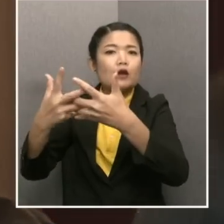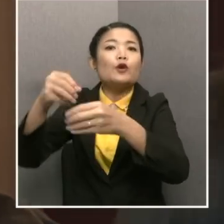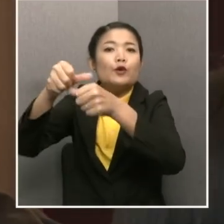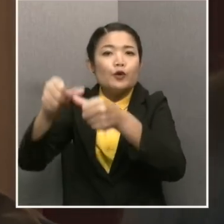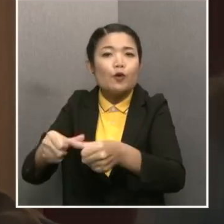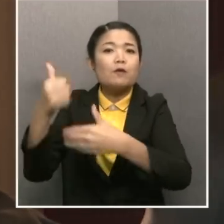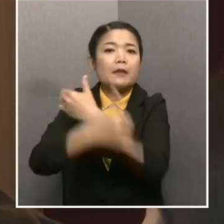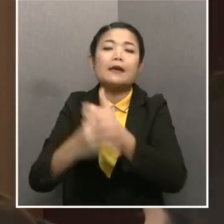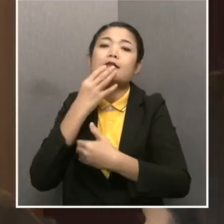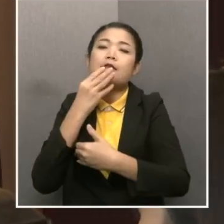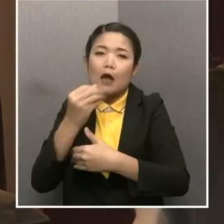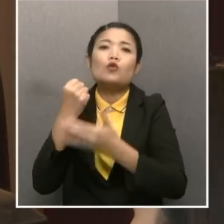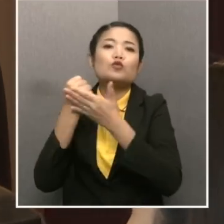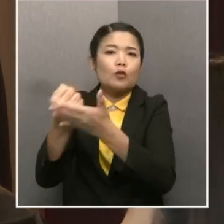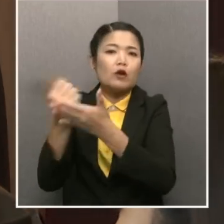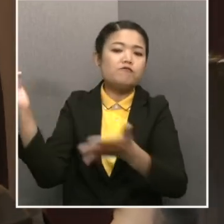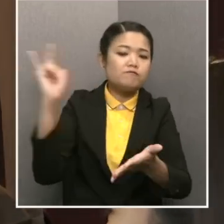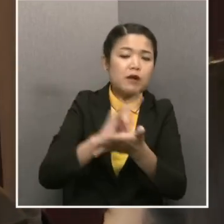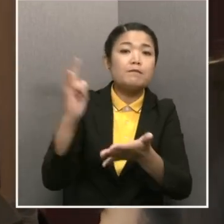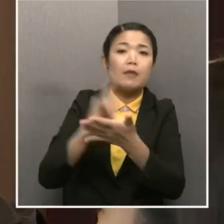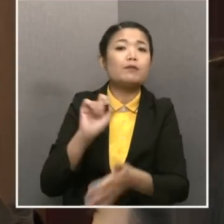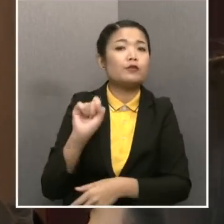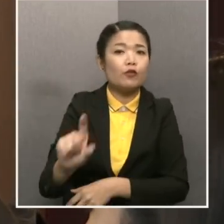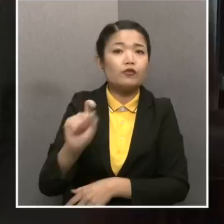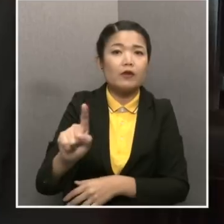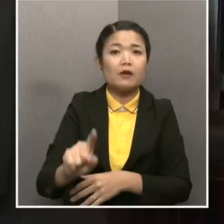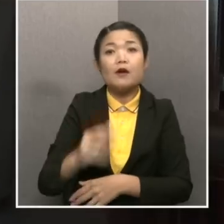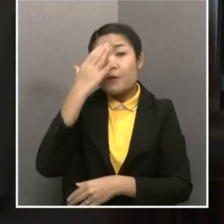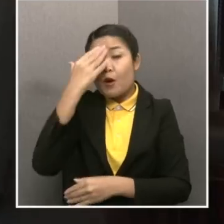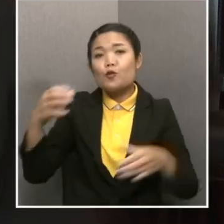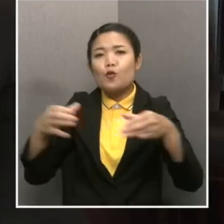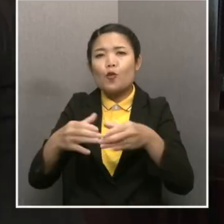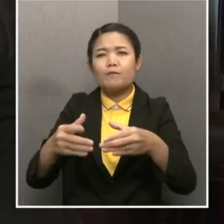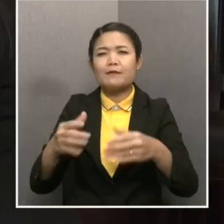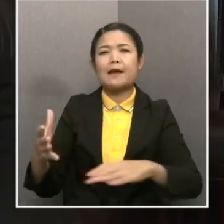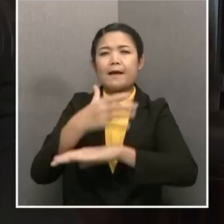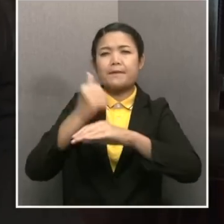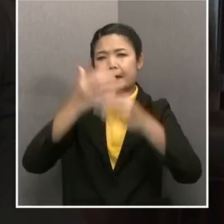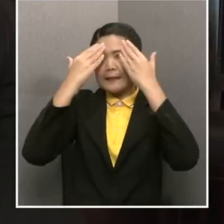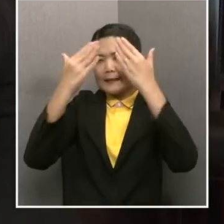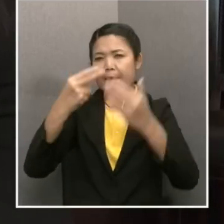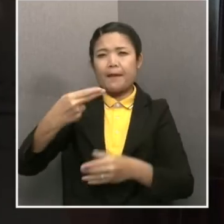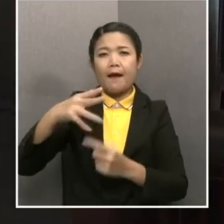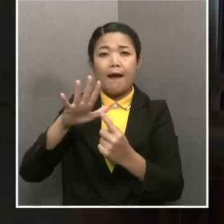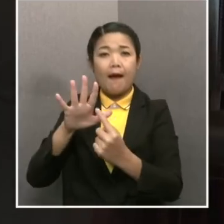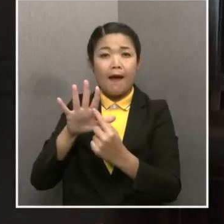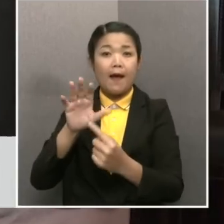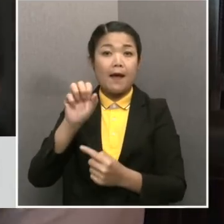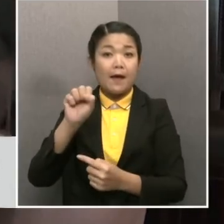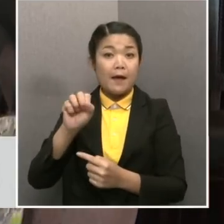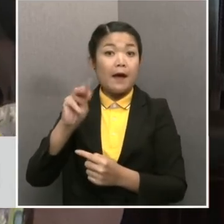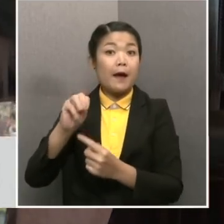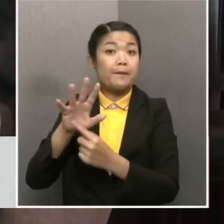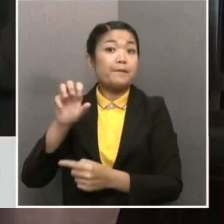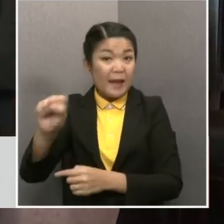ใดๆในการช่วยตัวประกันชาวอเมริกันที่ถูกฮามาสจับตัวไปโดยยืนยันยอดเสียชีวิตในอิสราเอลของชา